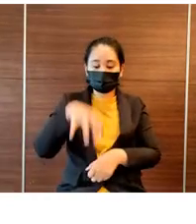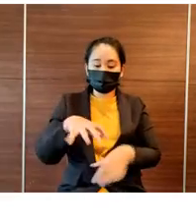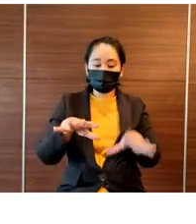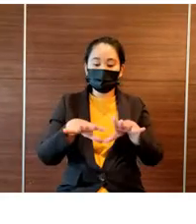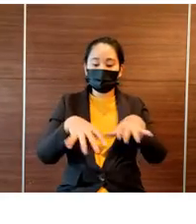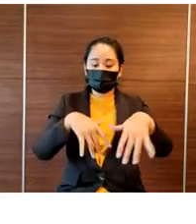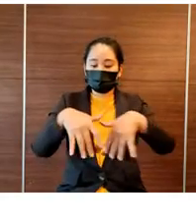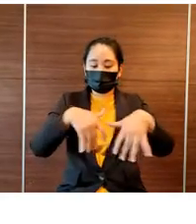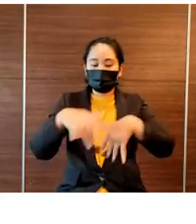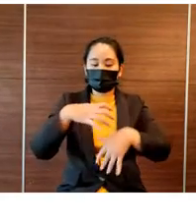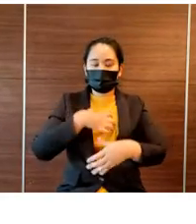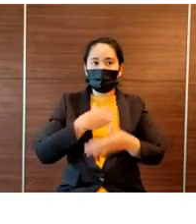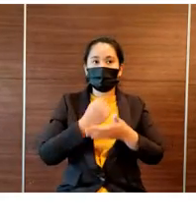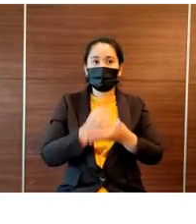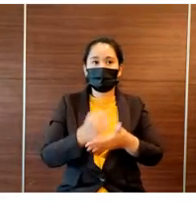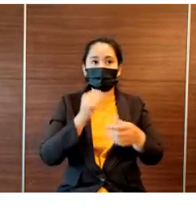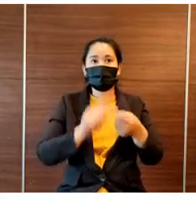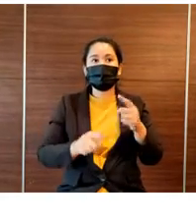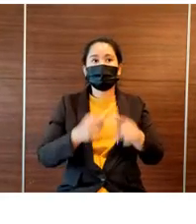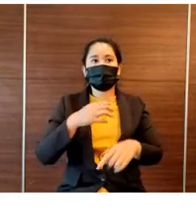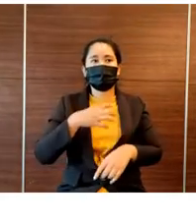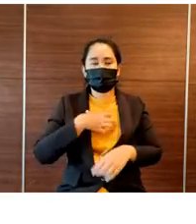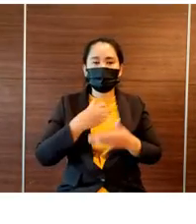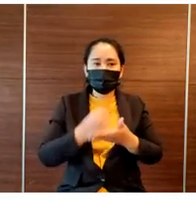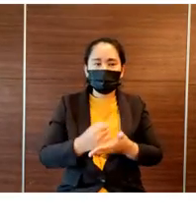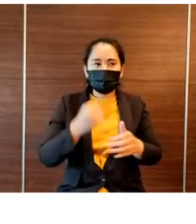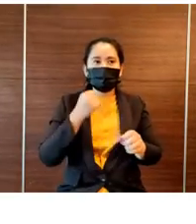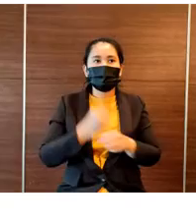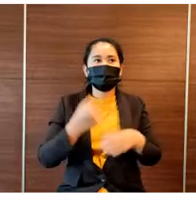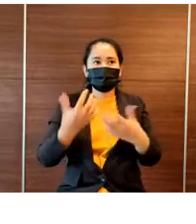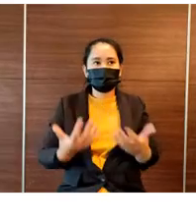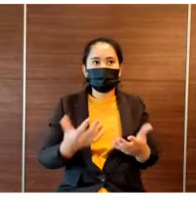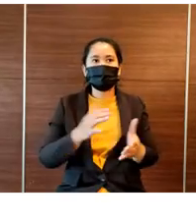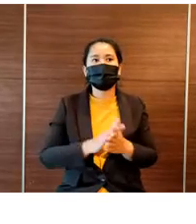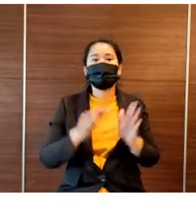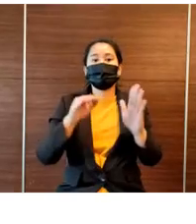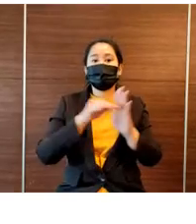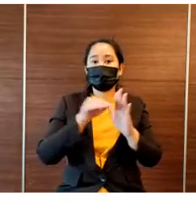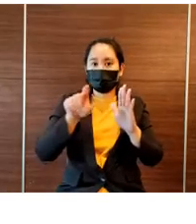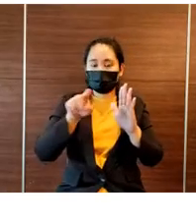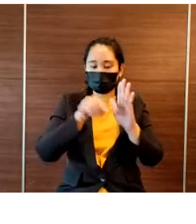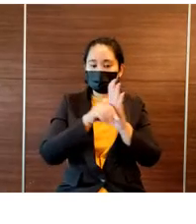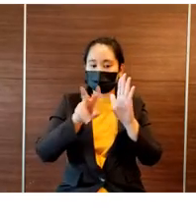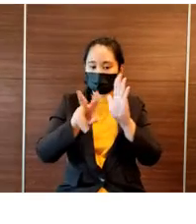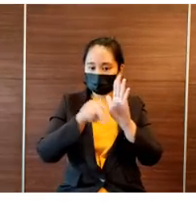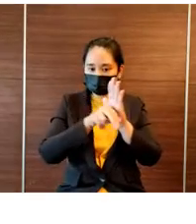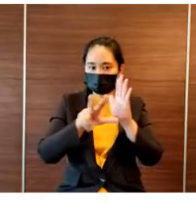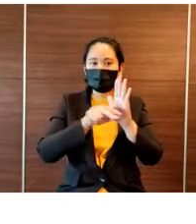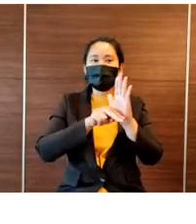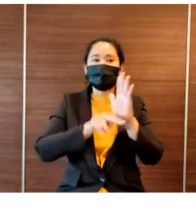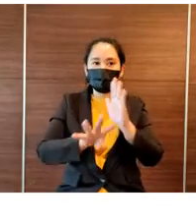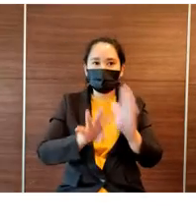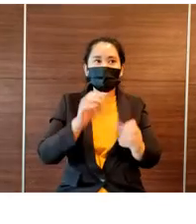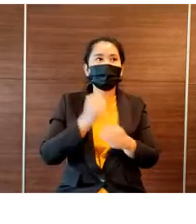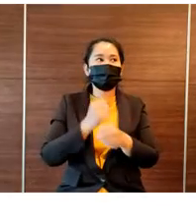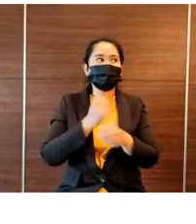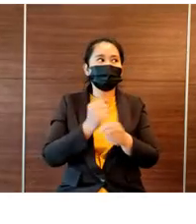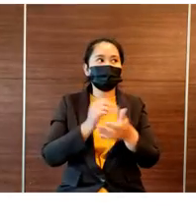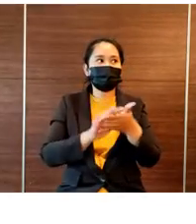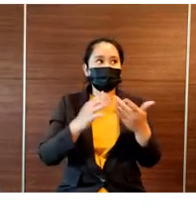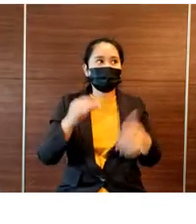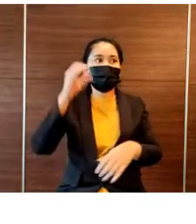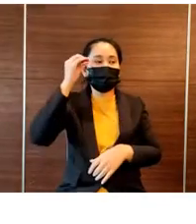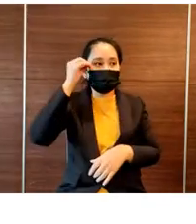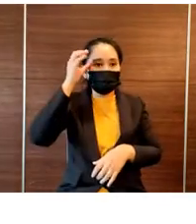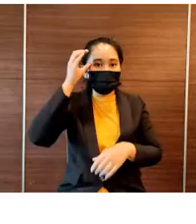น่ะเราอยากช่วยเพื่อนเราอ่ะมันต้องทำยังไงสเต็ป1 2 3 4อ่ะนี่เป็นความรู้เรื่องที่2ส่วนความรู้เรื่องที่